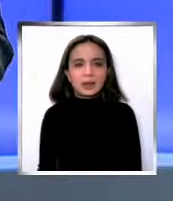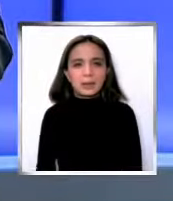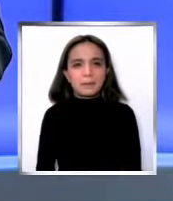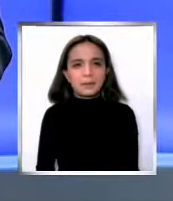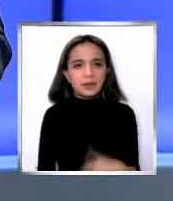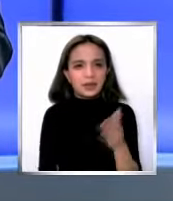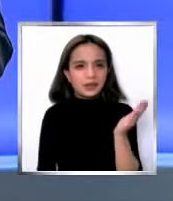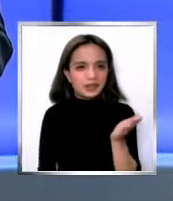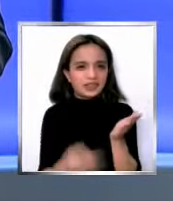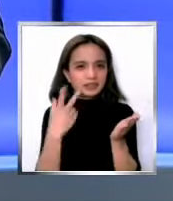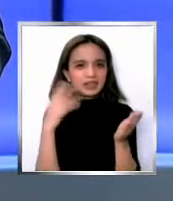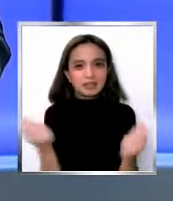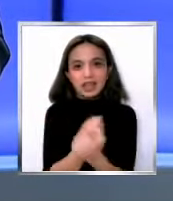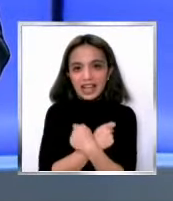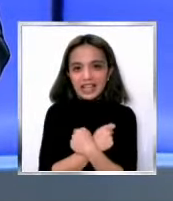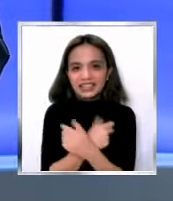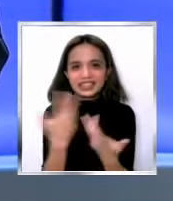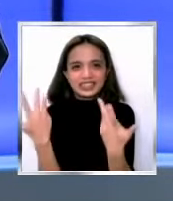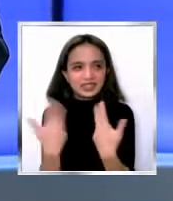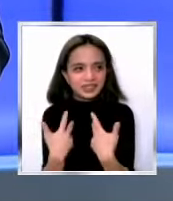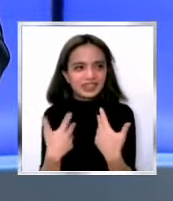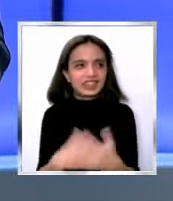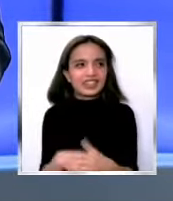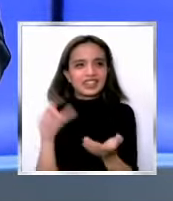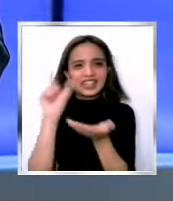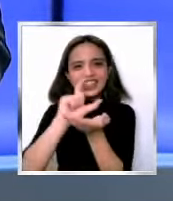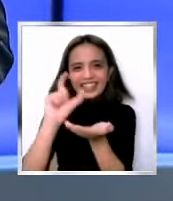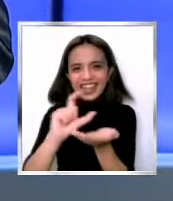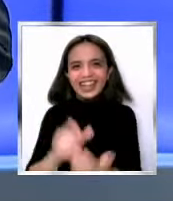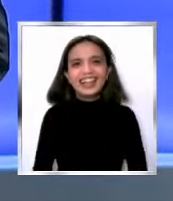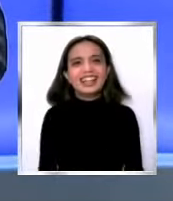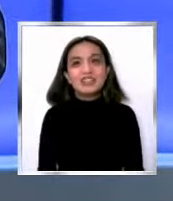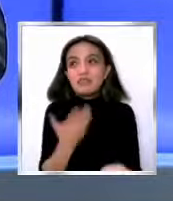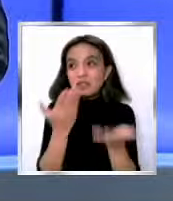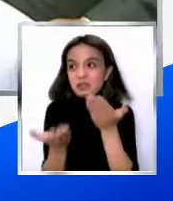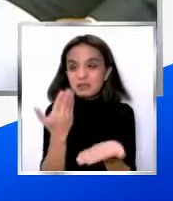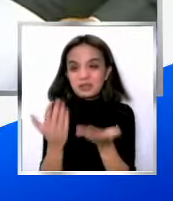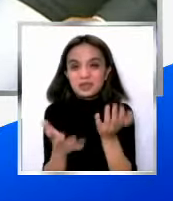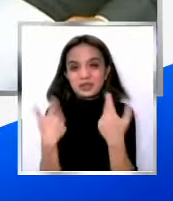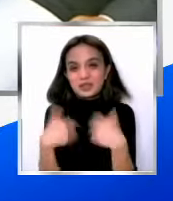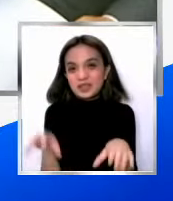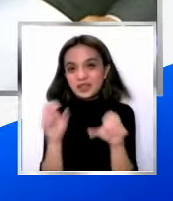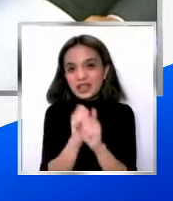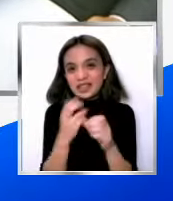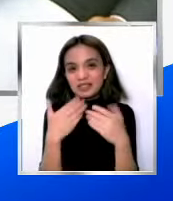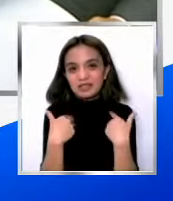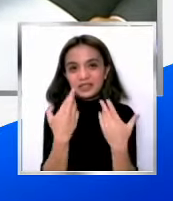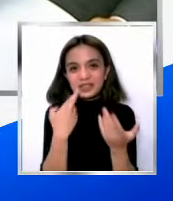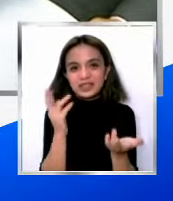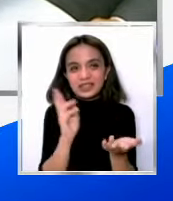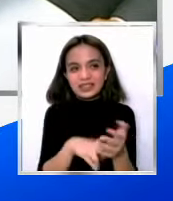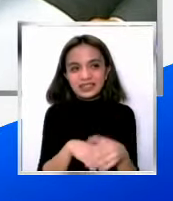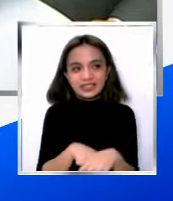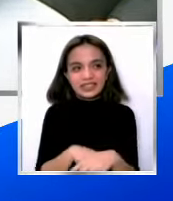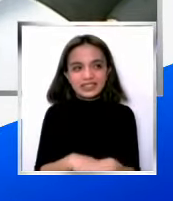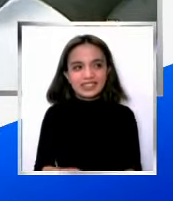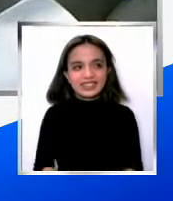Nagmahal, iniwan, nagpiktorial. Malay natin, baka pagkatapos umera ng report, di ba? Ayan,